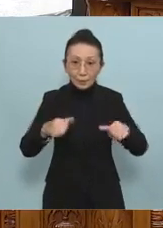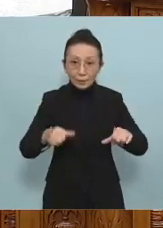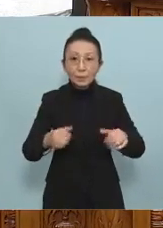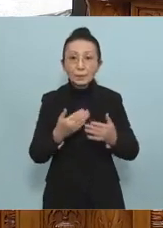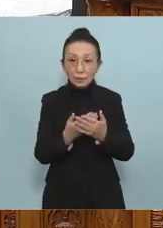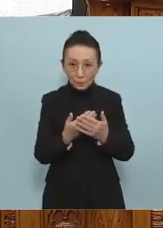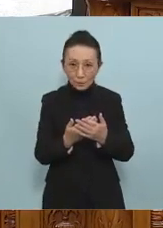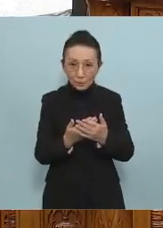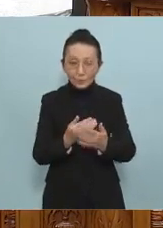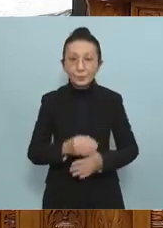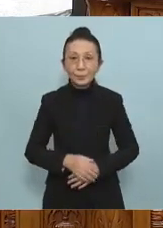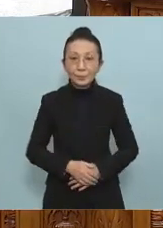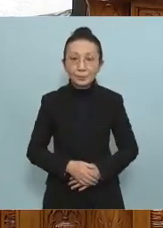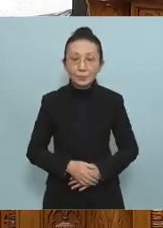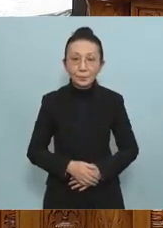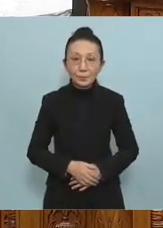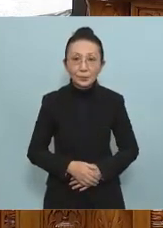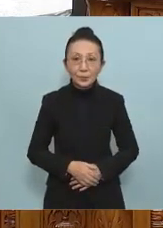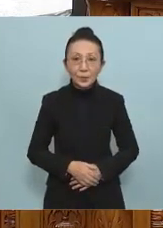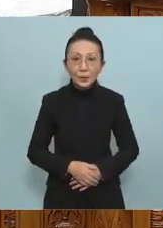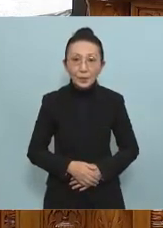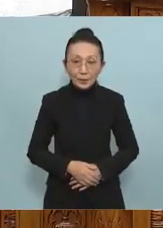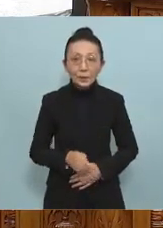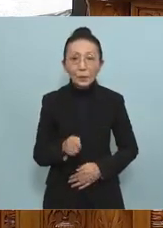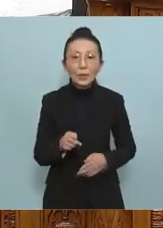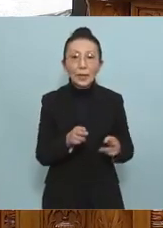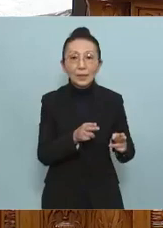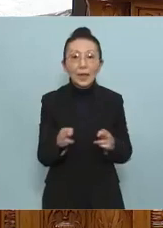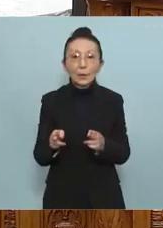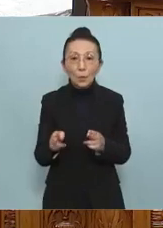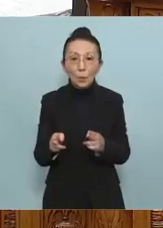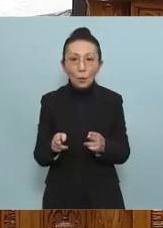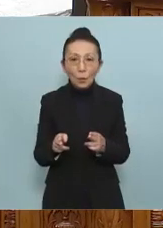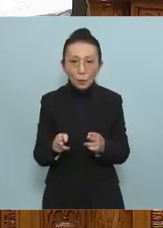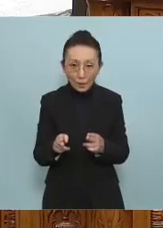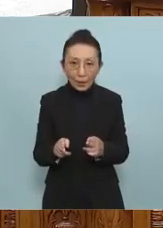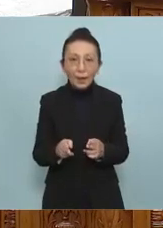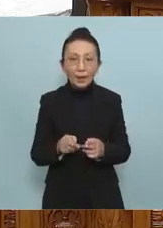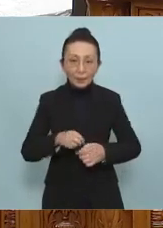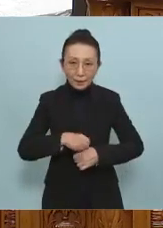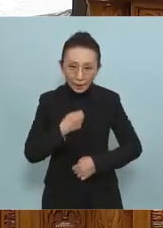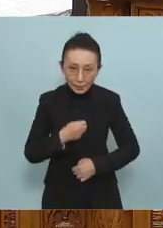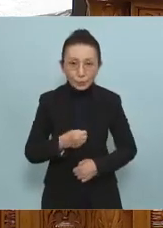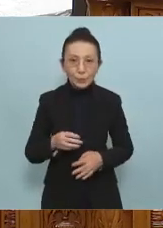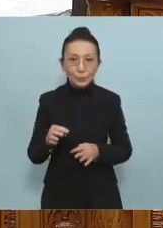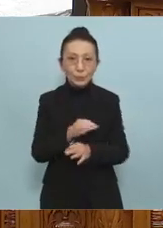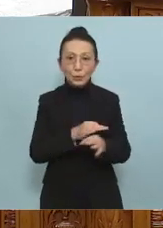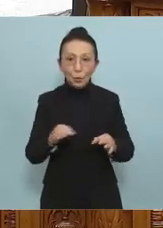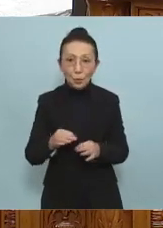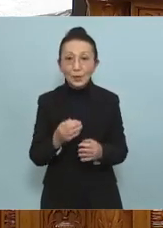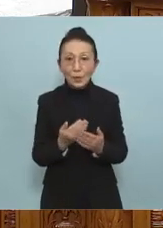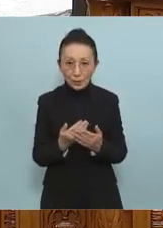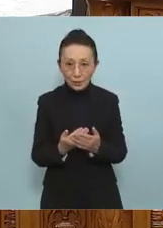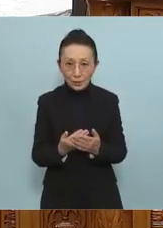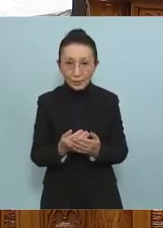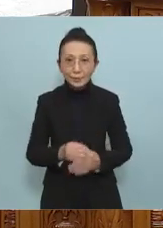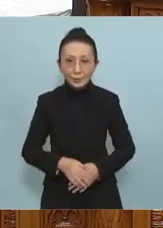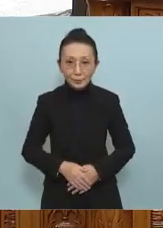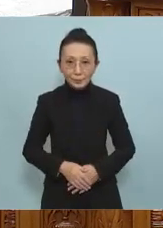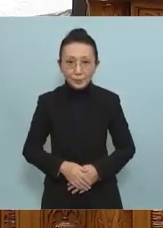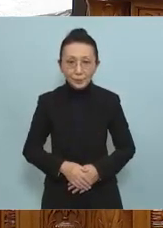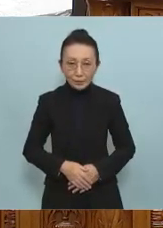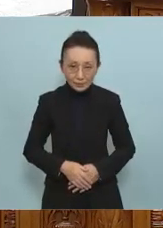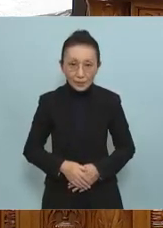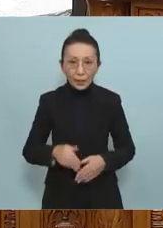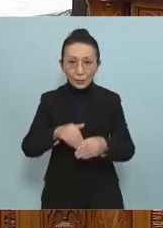などを制度が適切に運用され、これらの方々の待遇改善